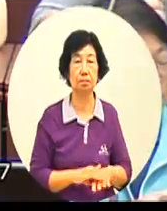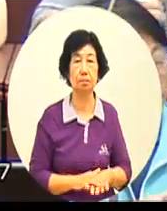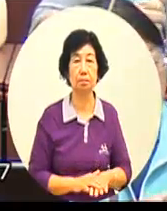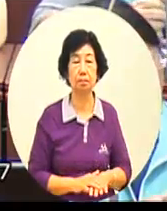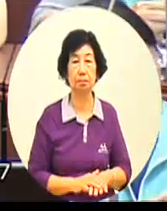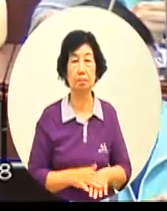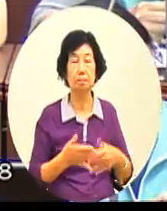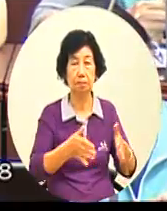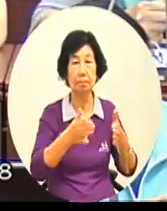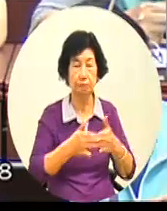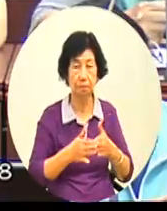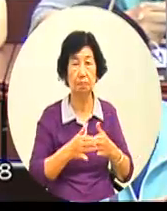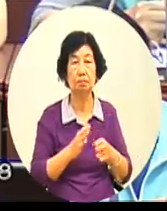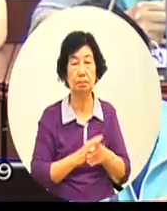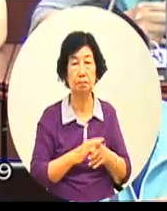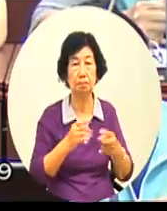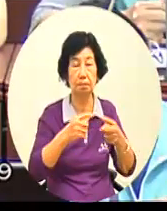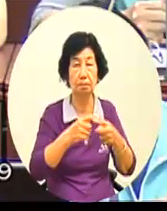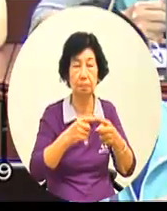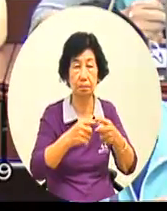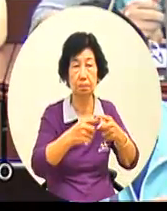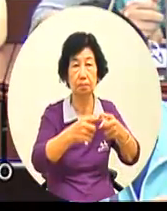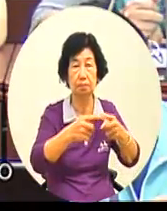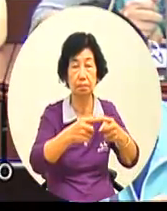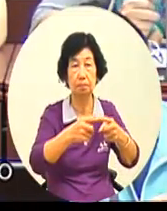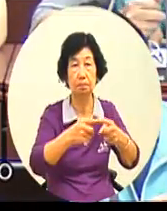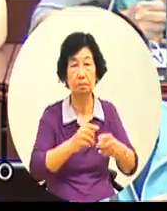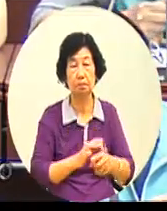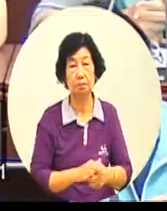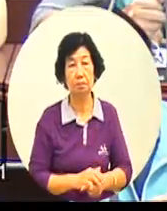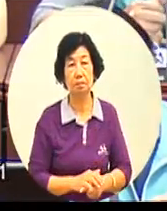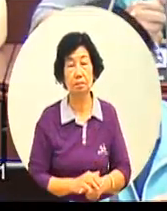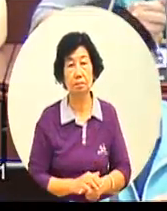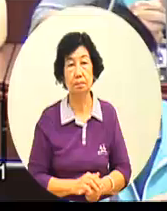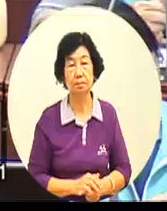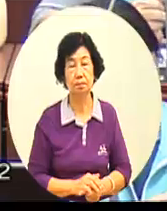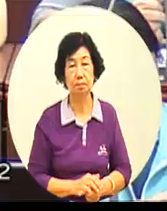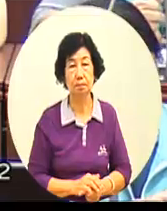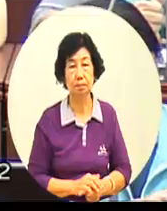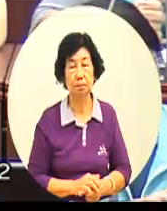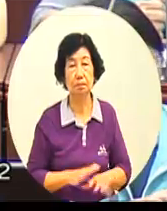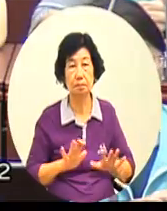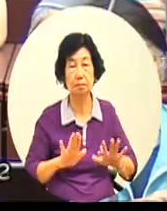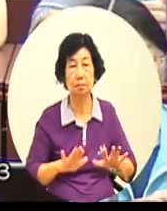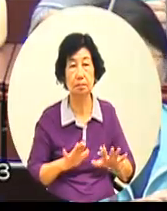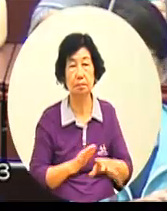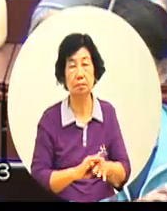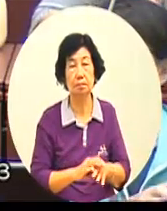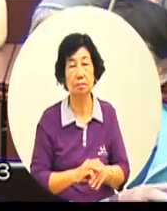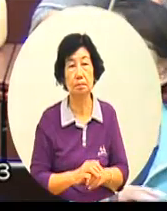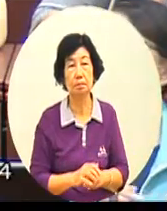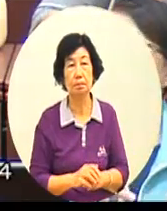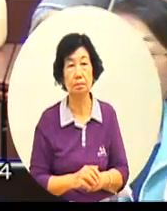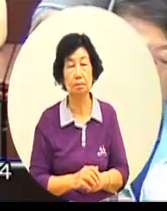需求人力是对不起哈，翻过来，我们